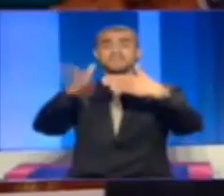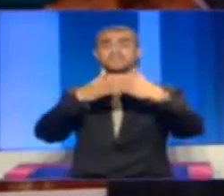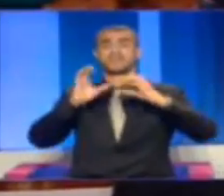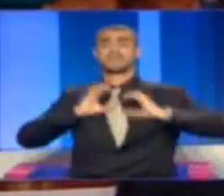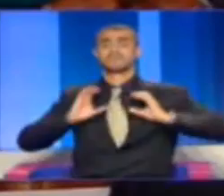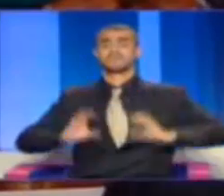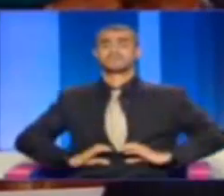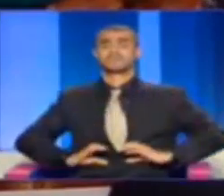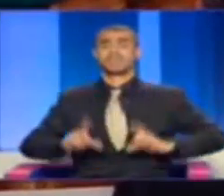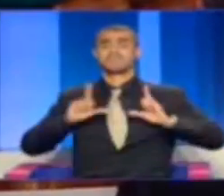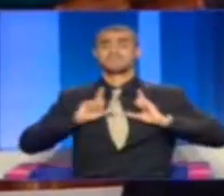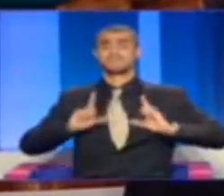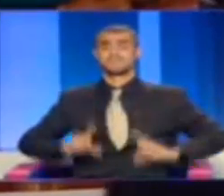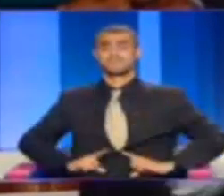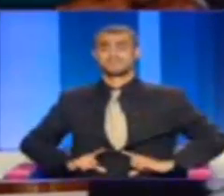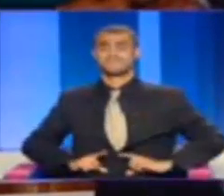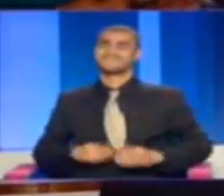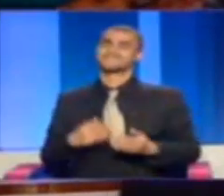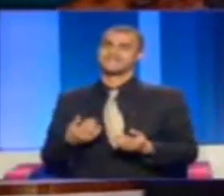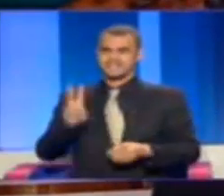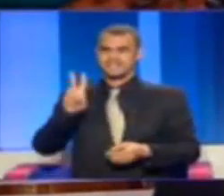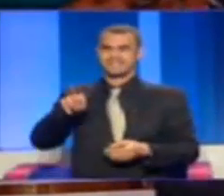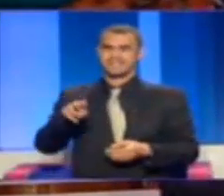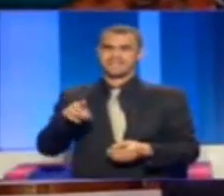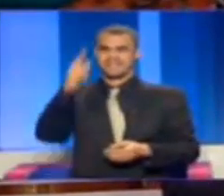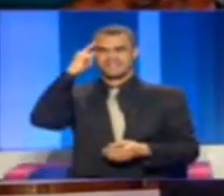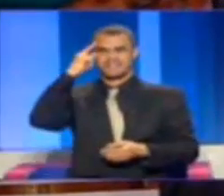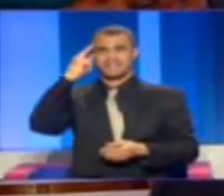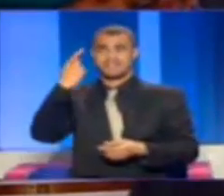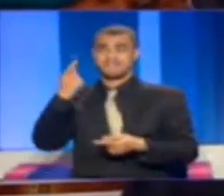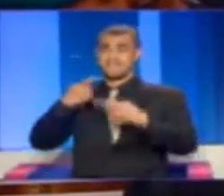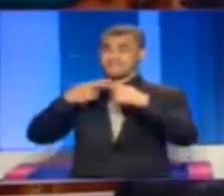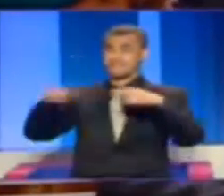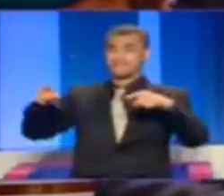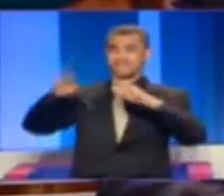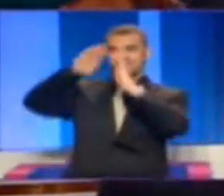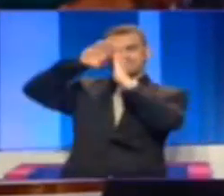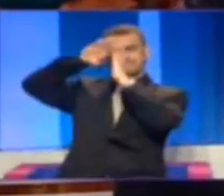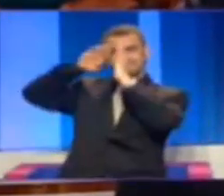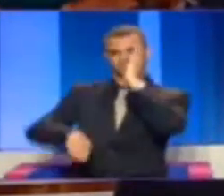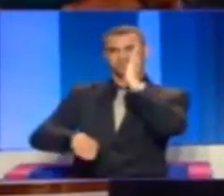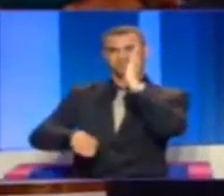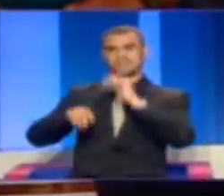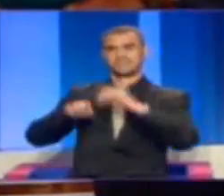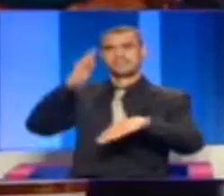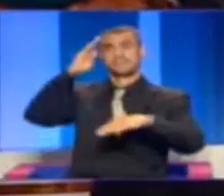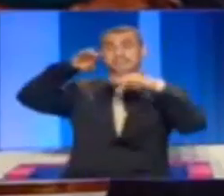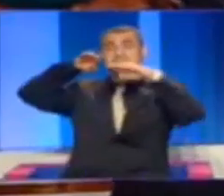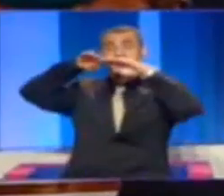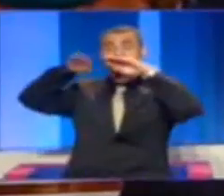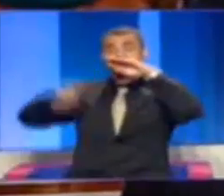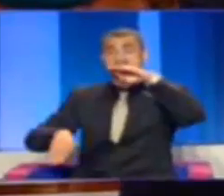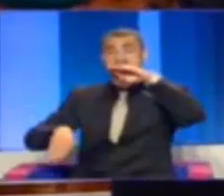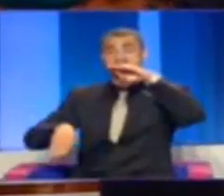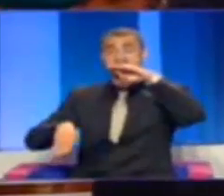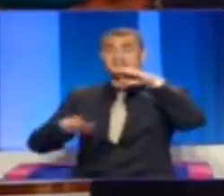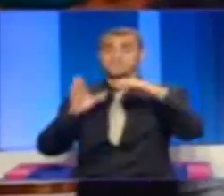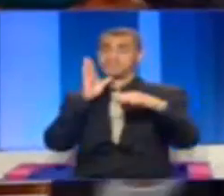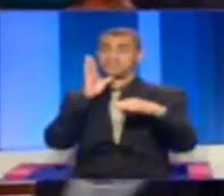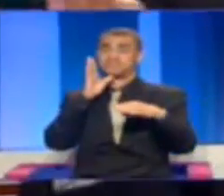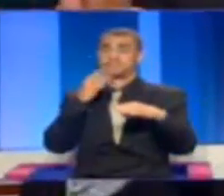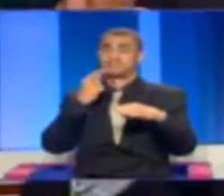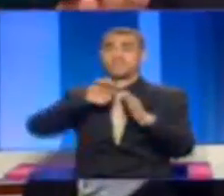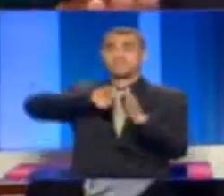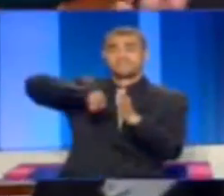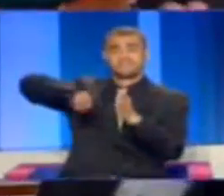الفئه. هذا هو التمييز وهذا هو الاقصاء التام. بحال تنقولوا لهاد الناس ما عندكمش شي حظ في الشهاده اللي تحملوا